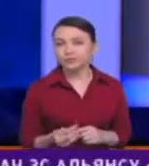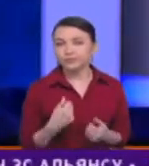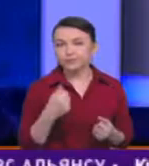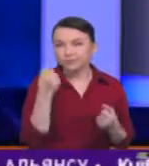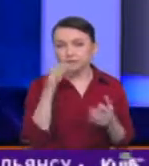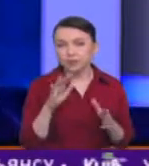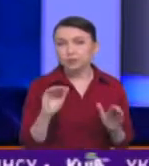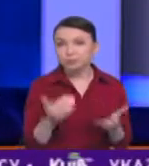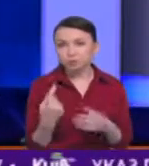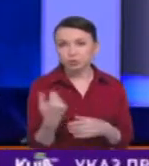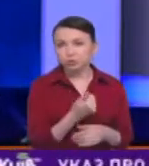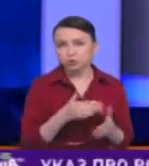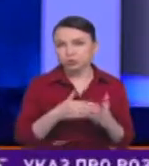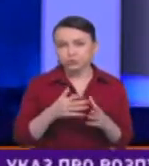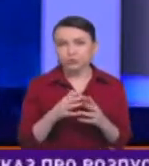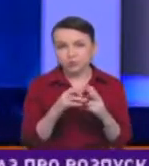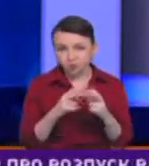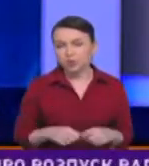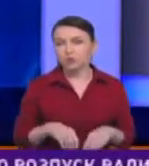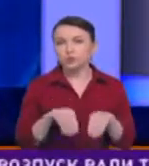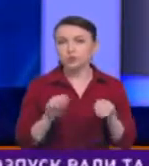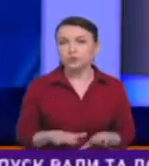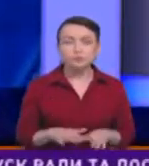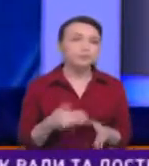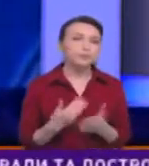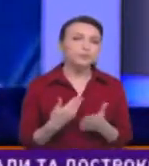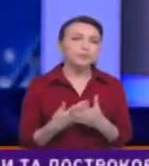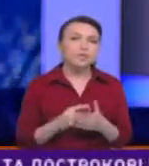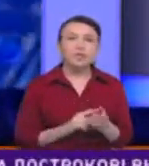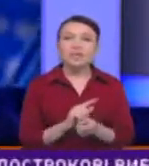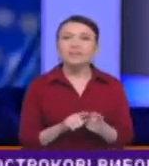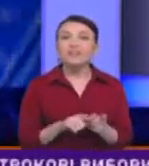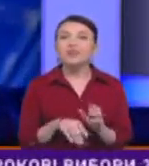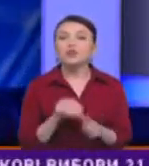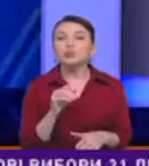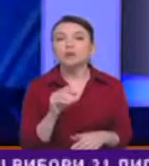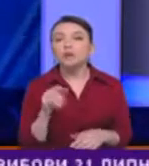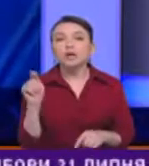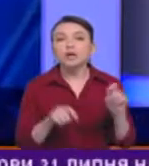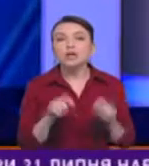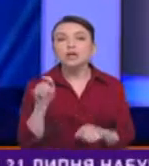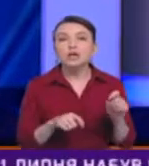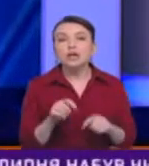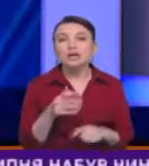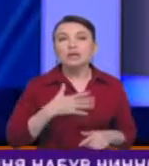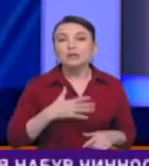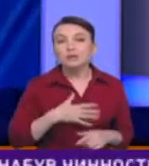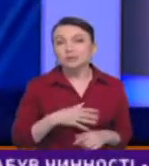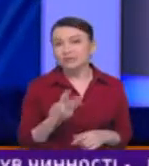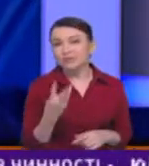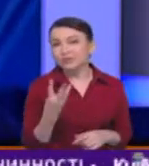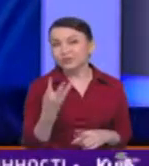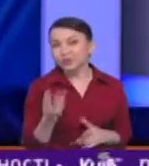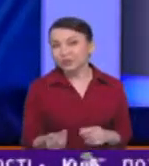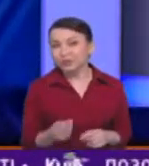помню. Но меньше тижня прошло. Потом, например, про референдум в Крыму також разглянули за 3 чи за 4 дня.